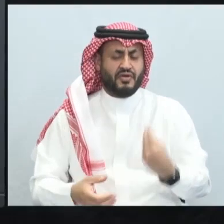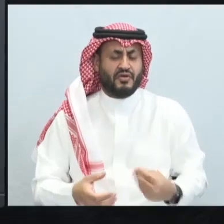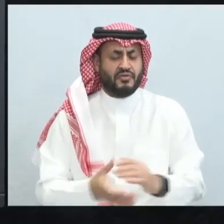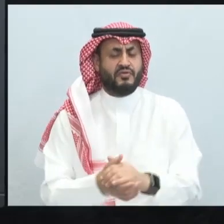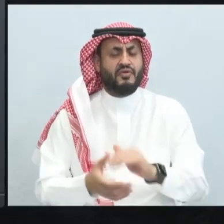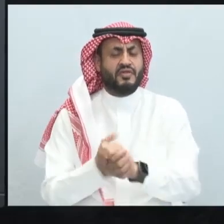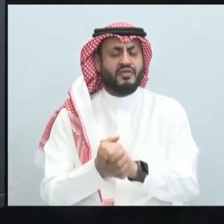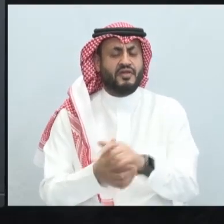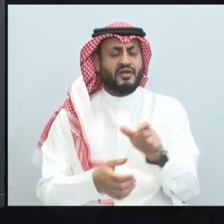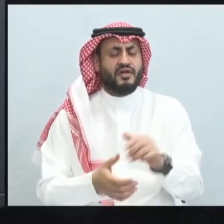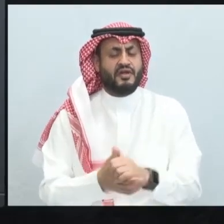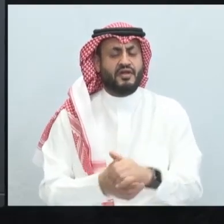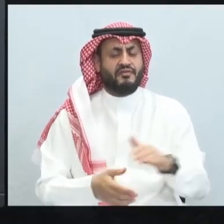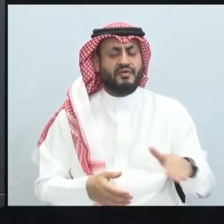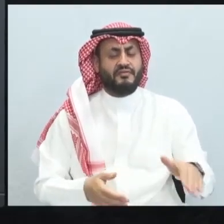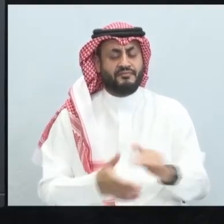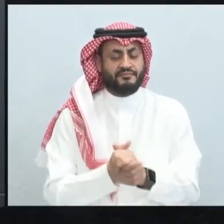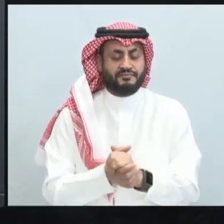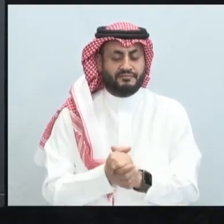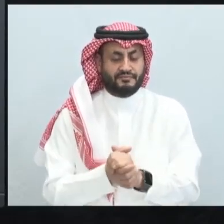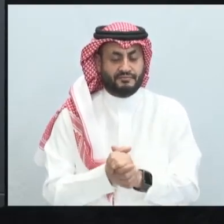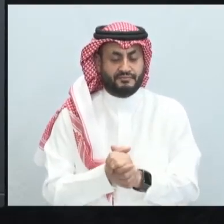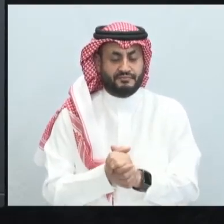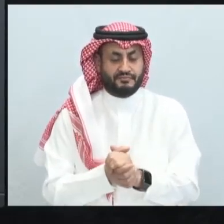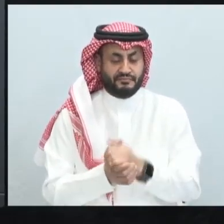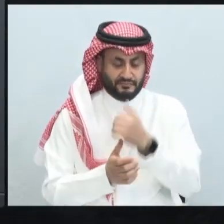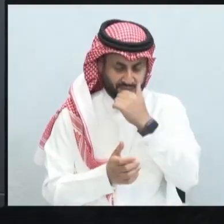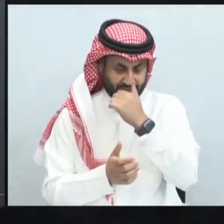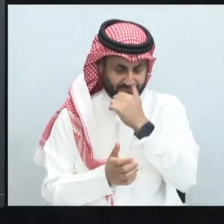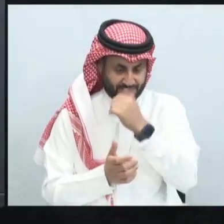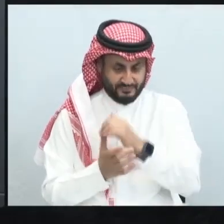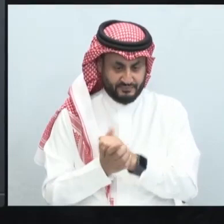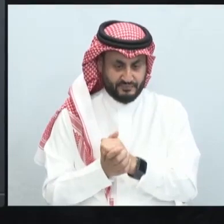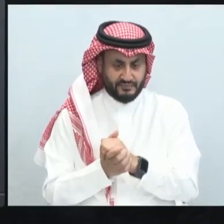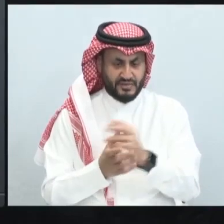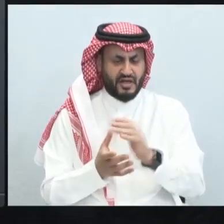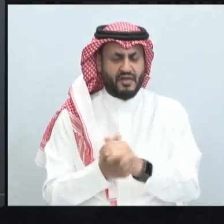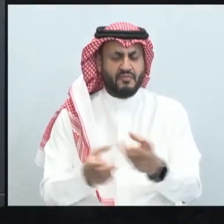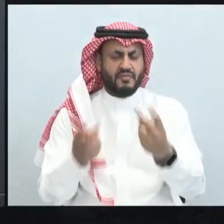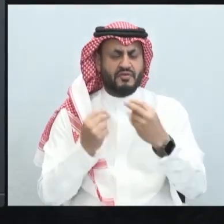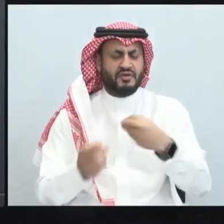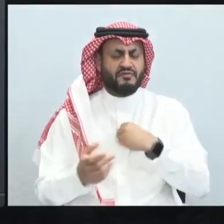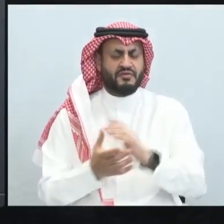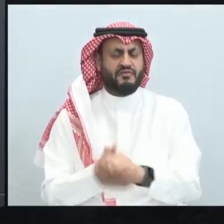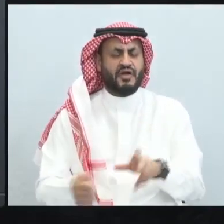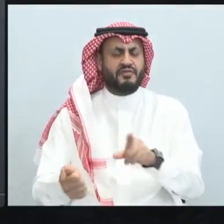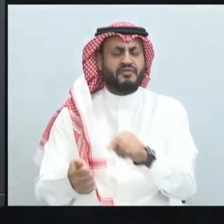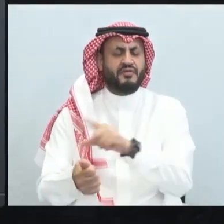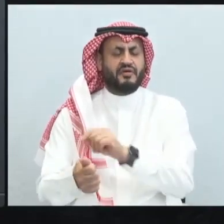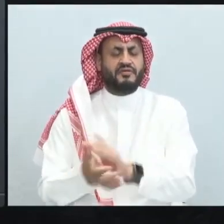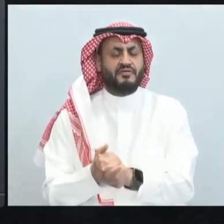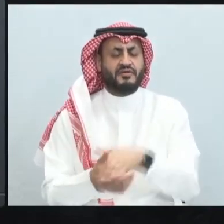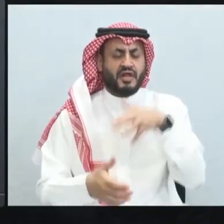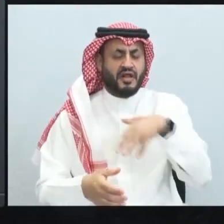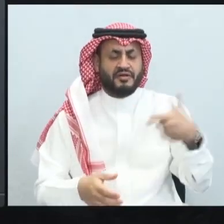الاطفال ولطفه مع الاطفال وهذا مما تدعو النفس اليه بان تسى به صلى الله عليه وسلم